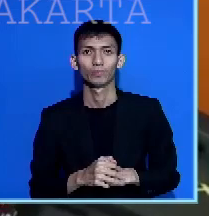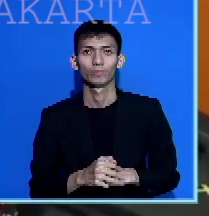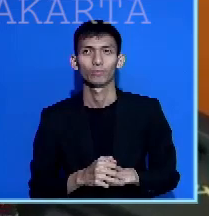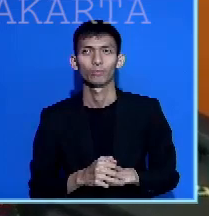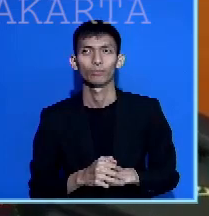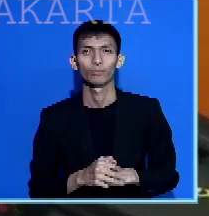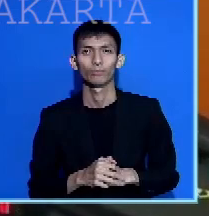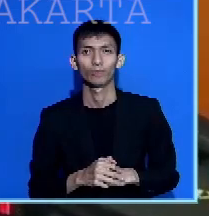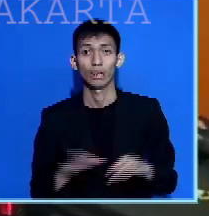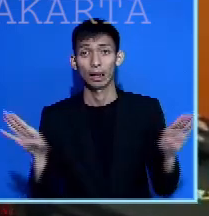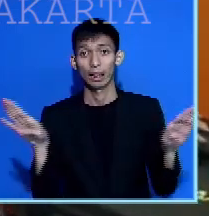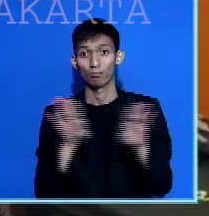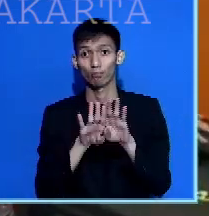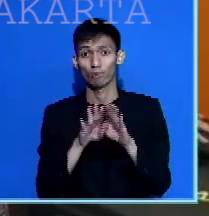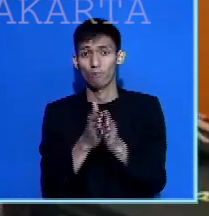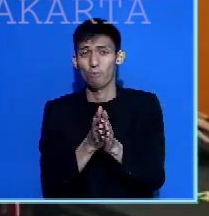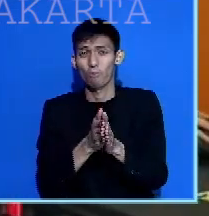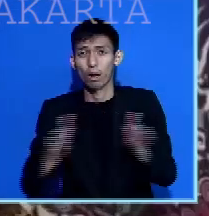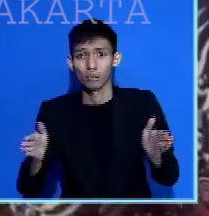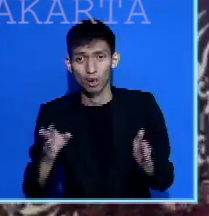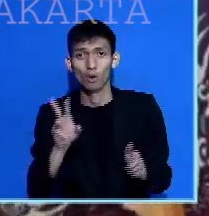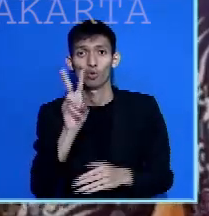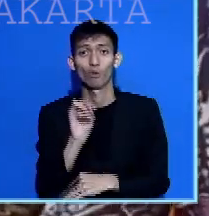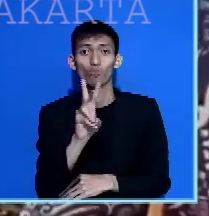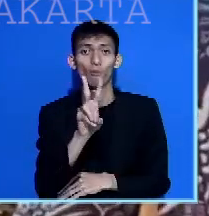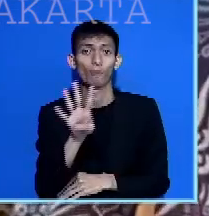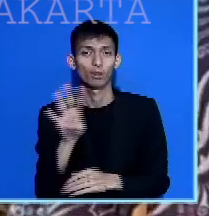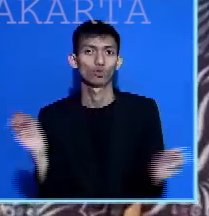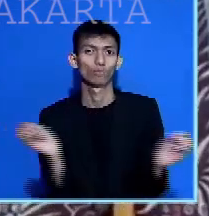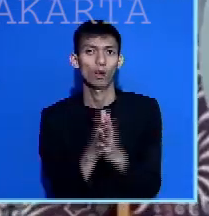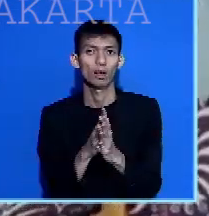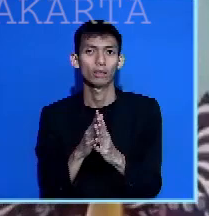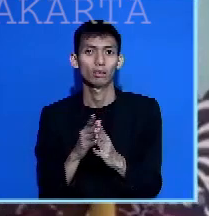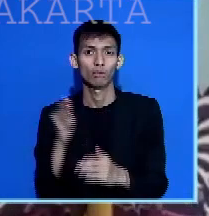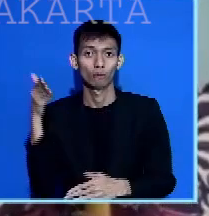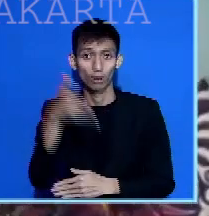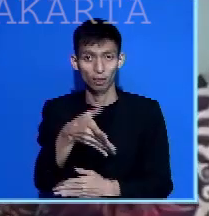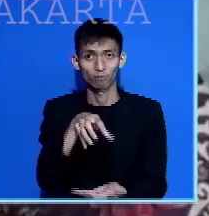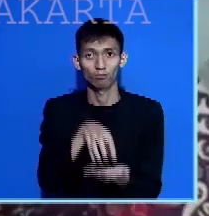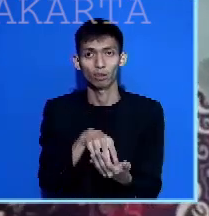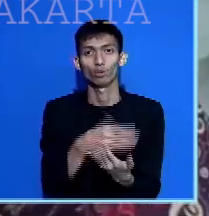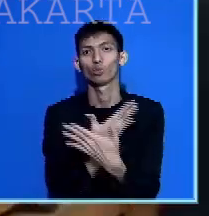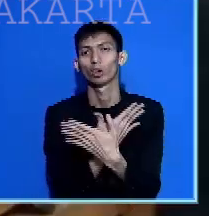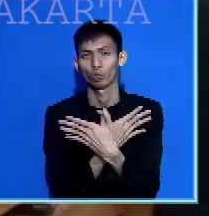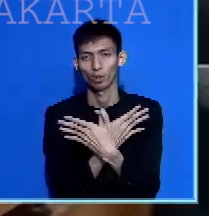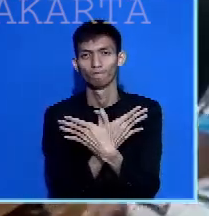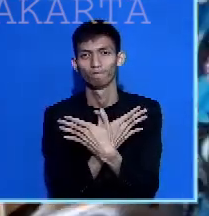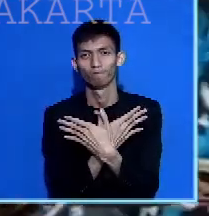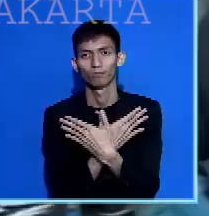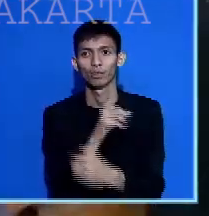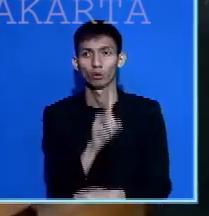Selama masa libur panjang Lebaran tahun 2024, jumlah kunjungan wisatawan yang telah datang ke Kabupaten Gunung Kidul tercatat mencapai angka